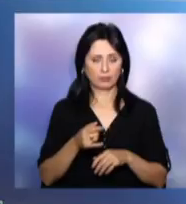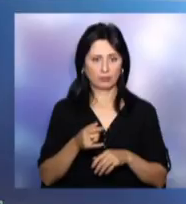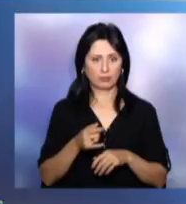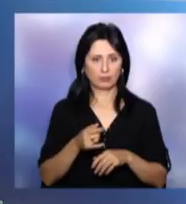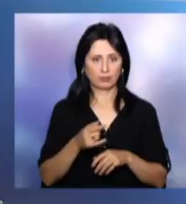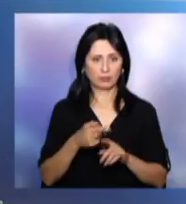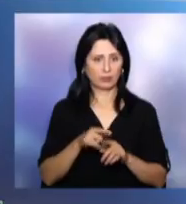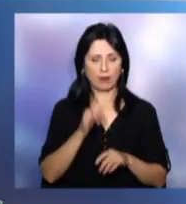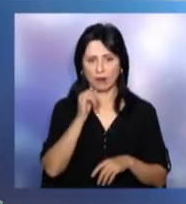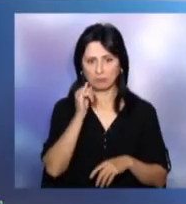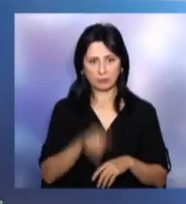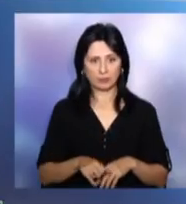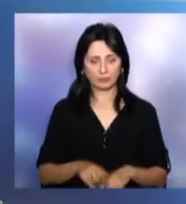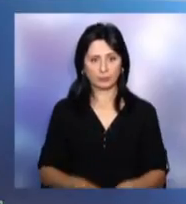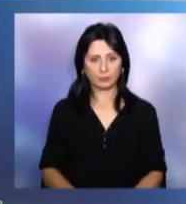მეტყვი.